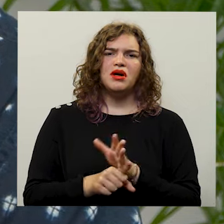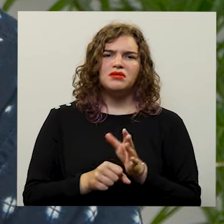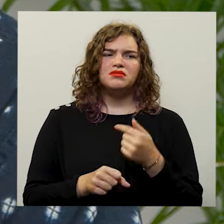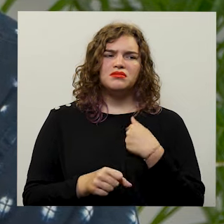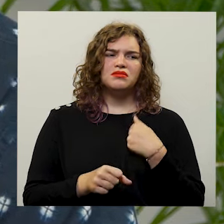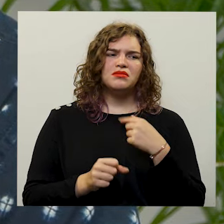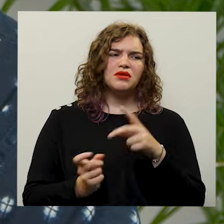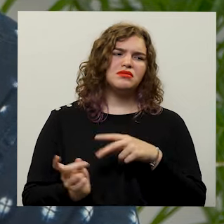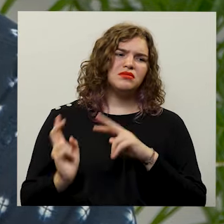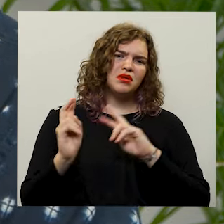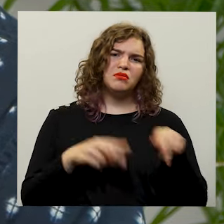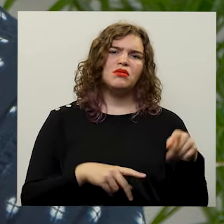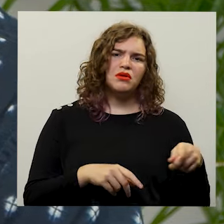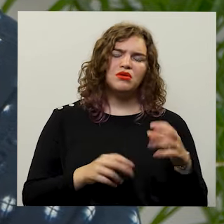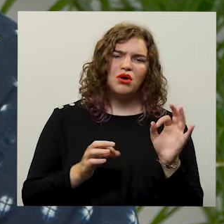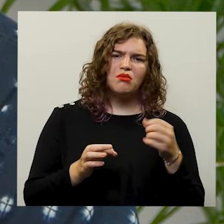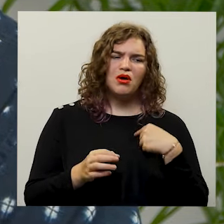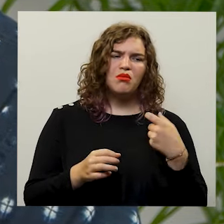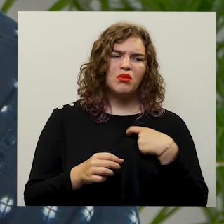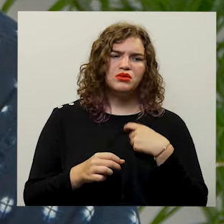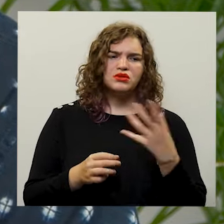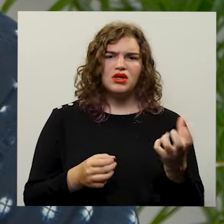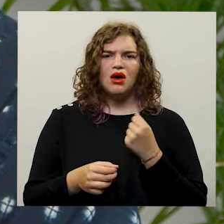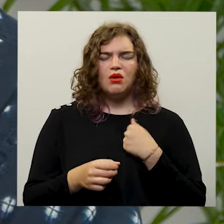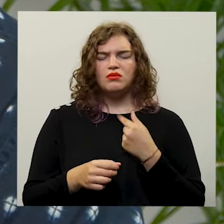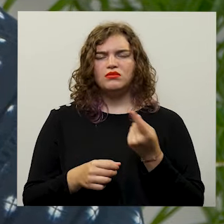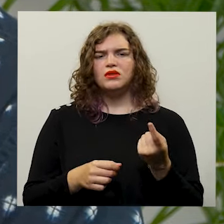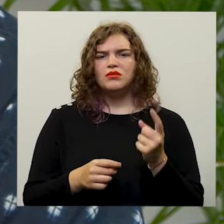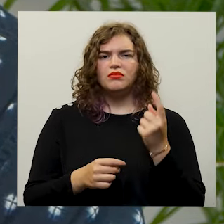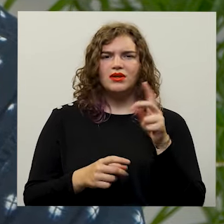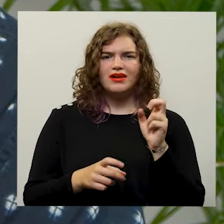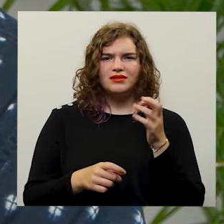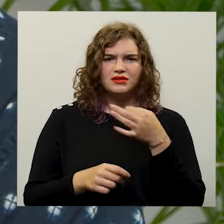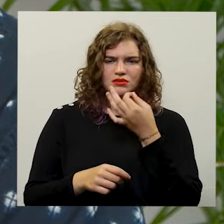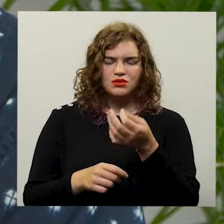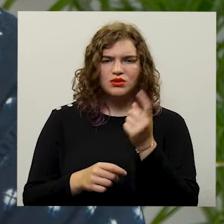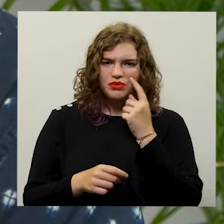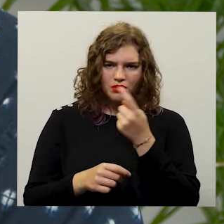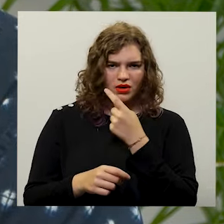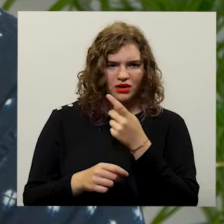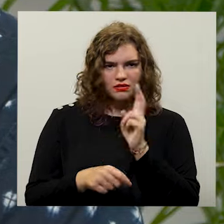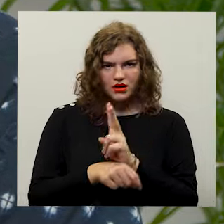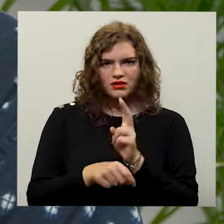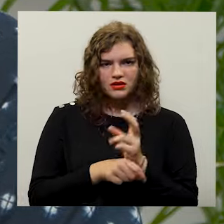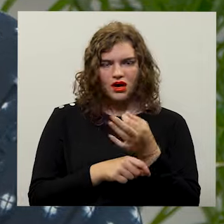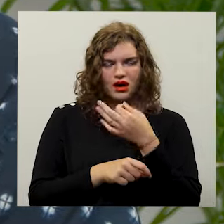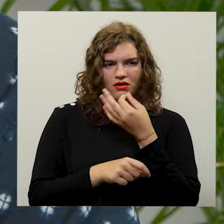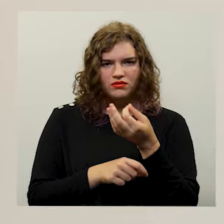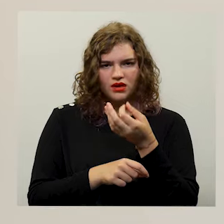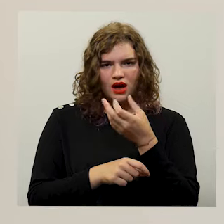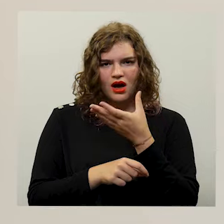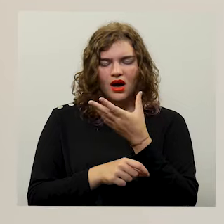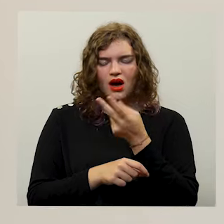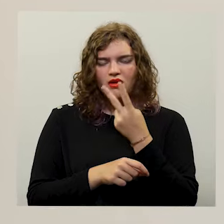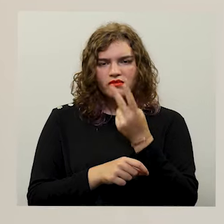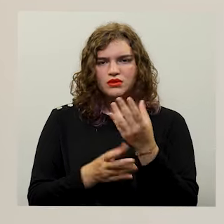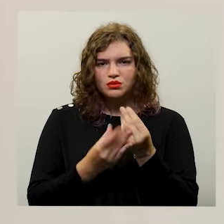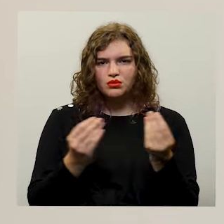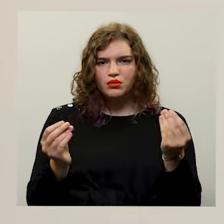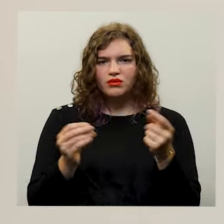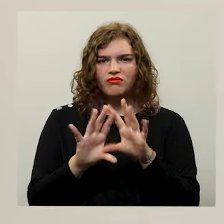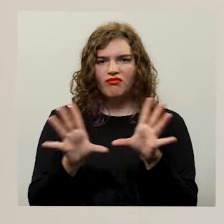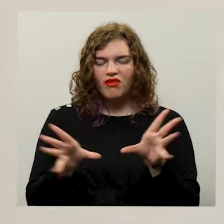la normal, pot să iau și asta. Și înainte să iau prima oară, mi-a zis, am văzut multe familii distruse din